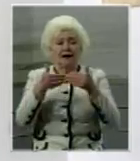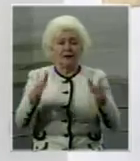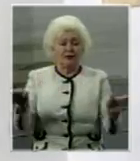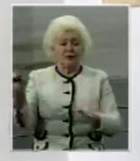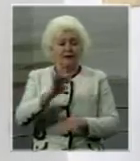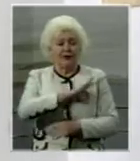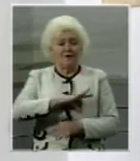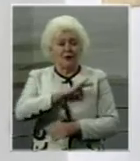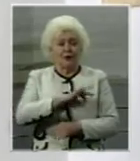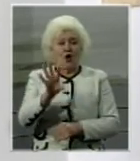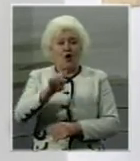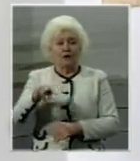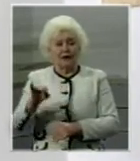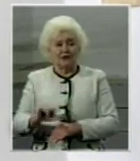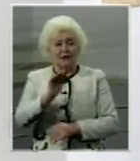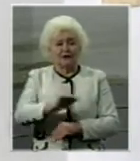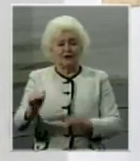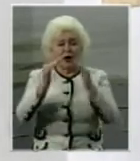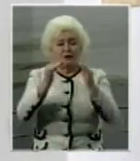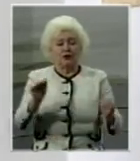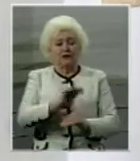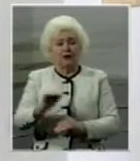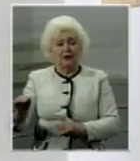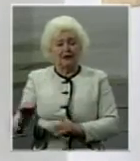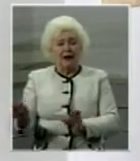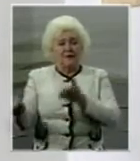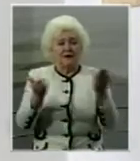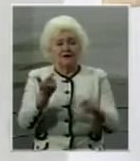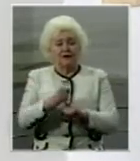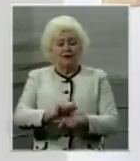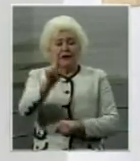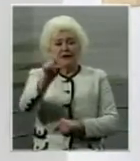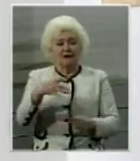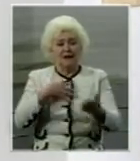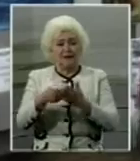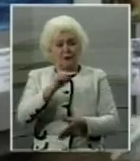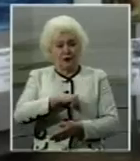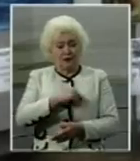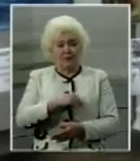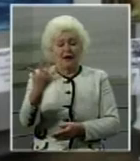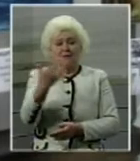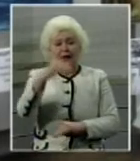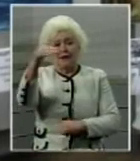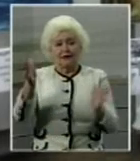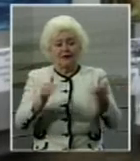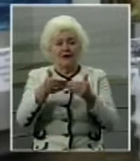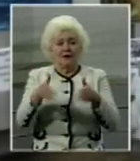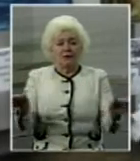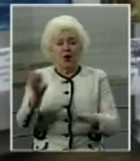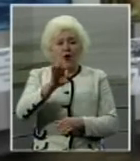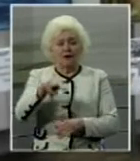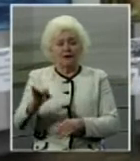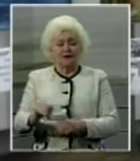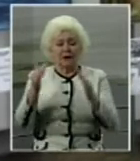і вихованці Олешківського дитячого будинку-інтернату представили більше 100 своїх робіт. 5 картин випускника